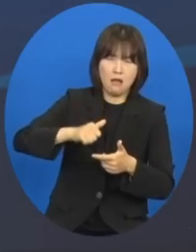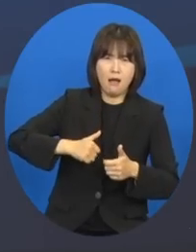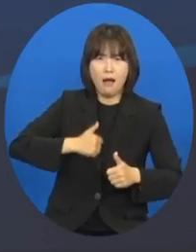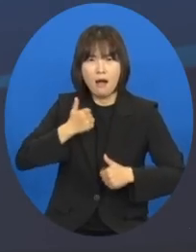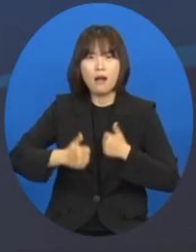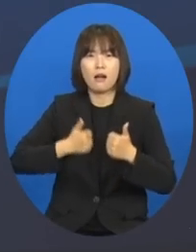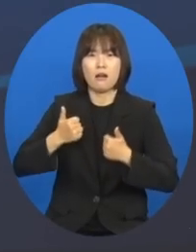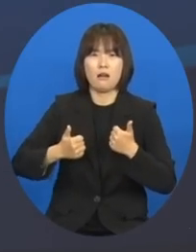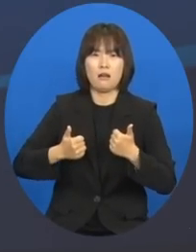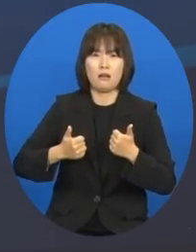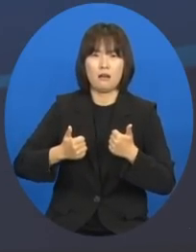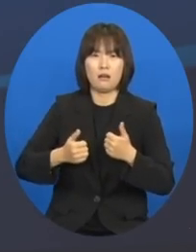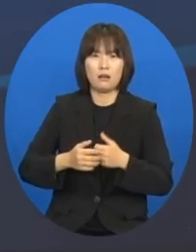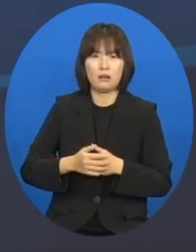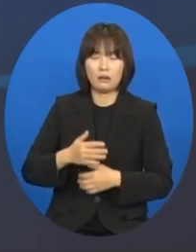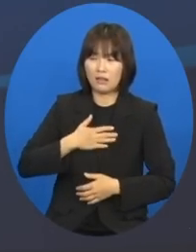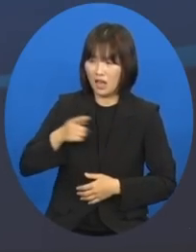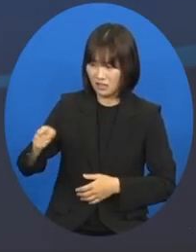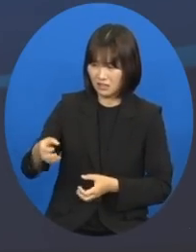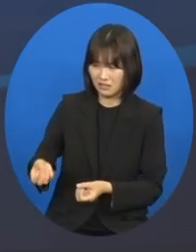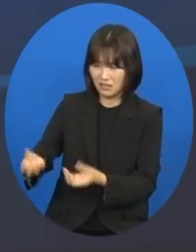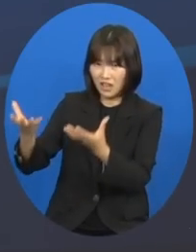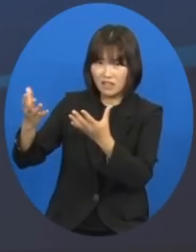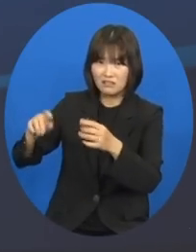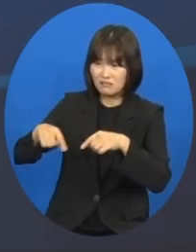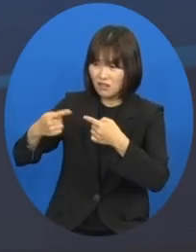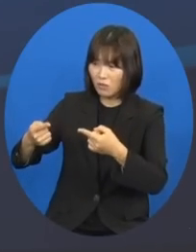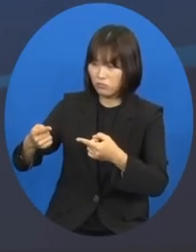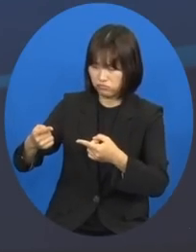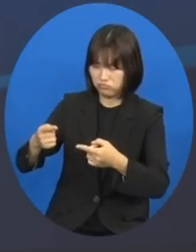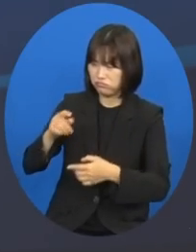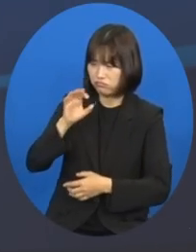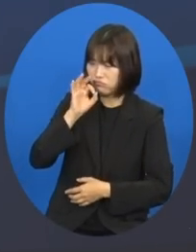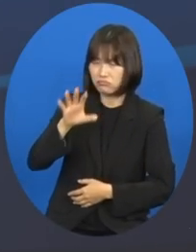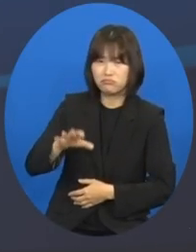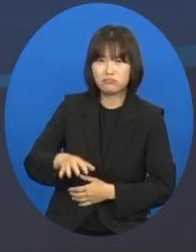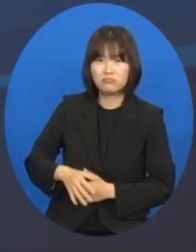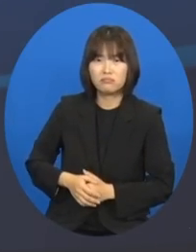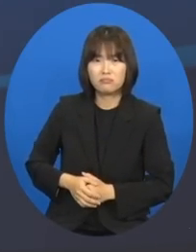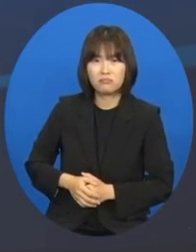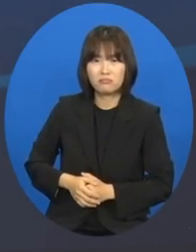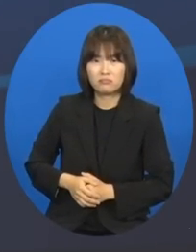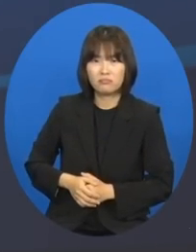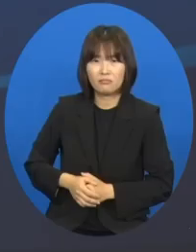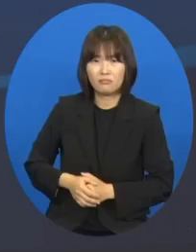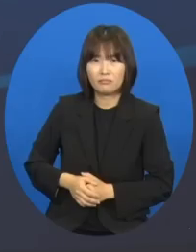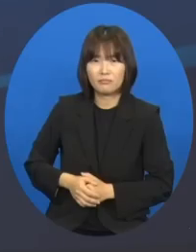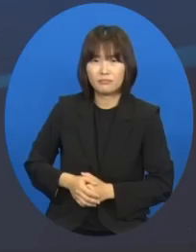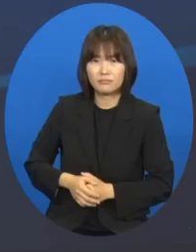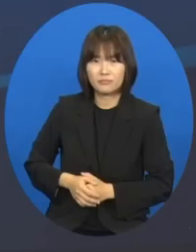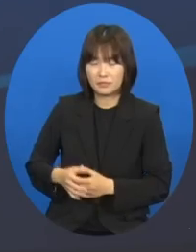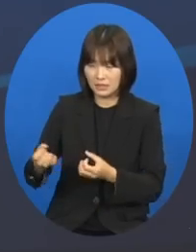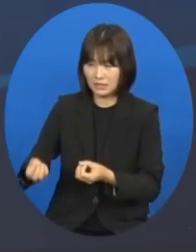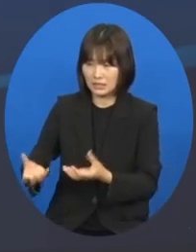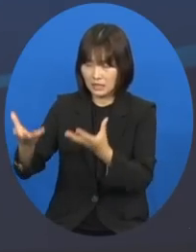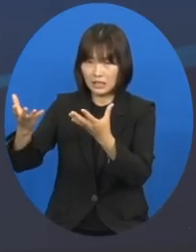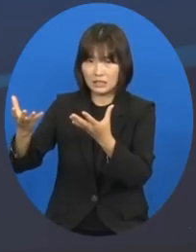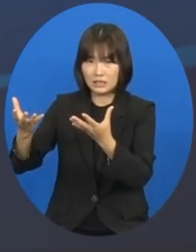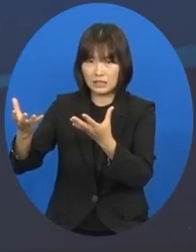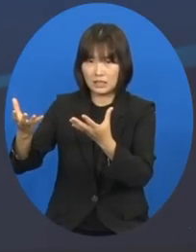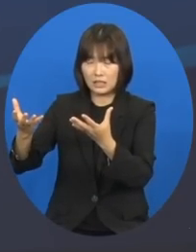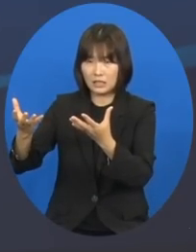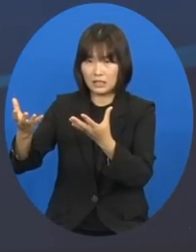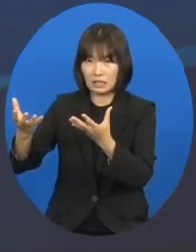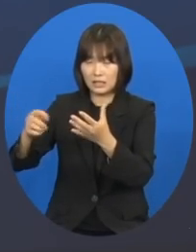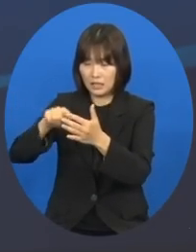났어요 나는이 잔치에 참여할 수가 없다는 거죠 그래서 그 잔치짜리에 있던 아버지가 나와서 그